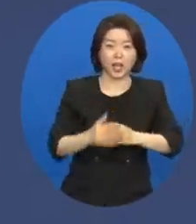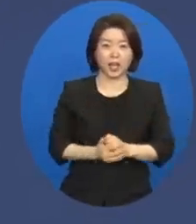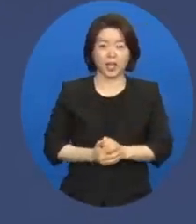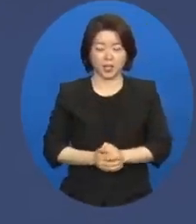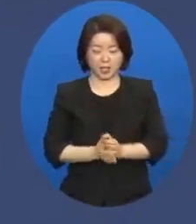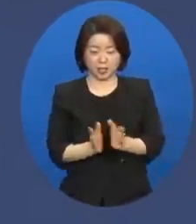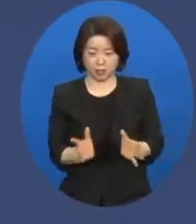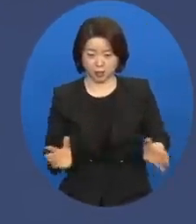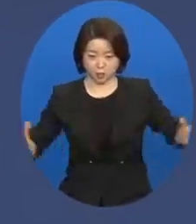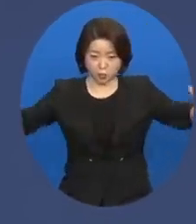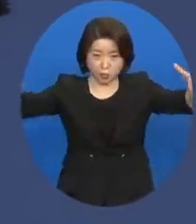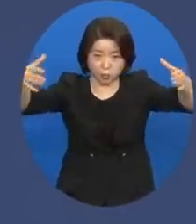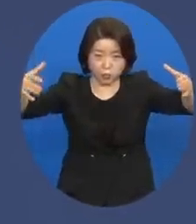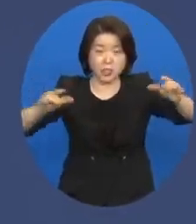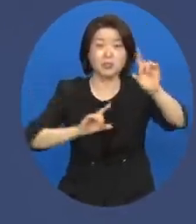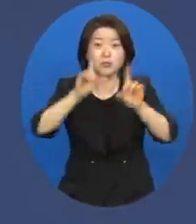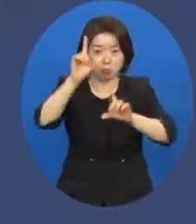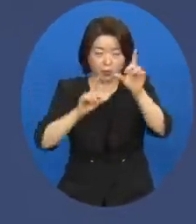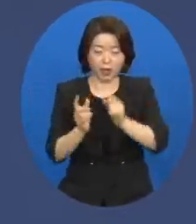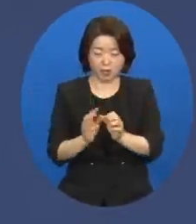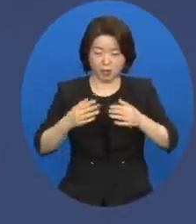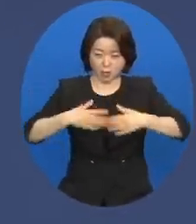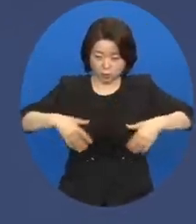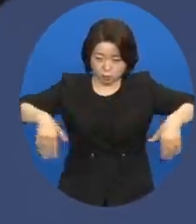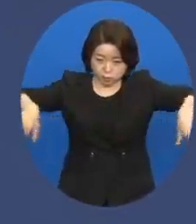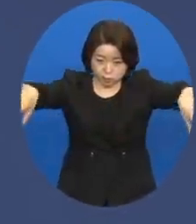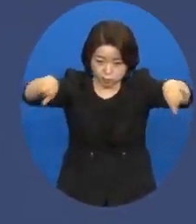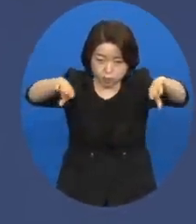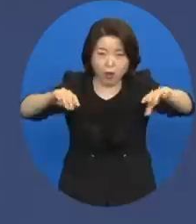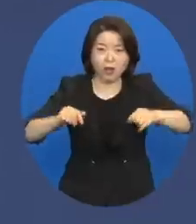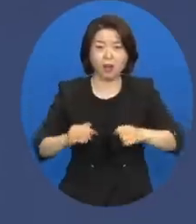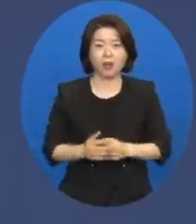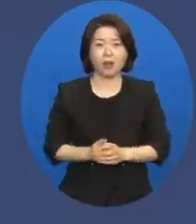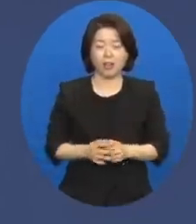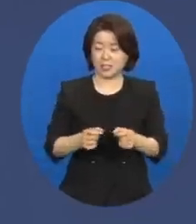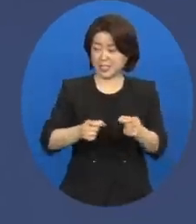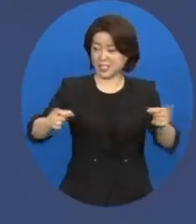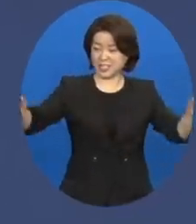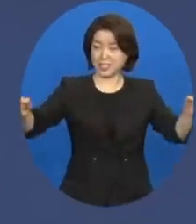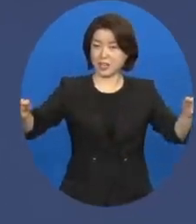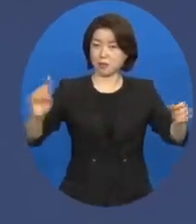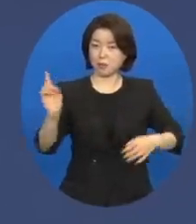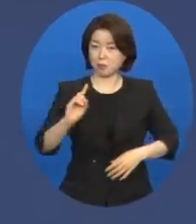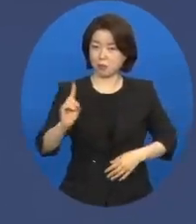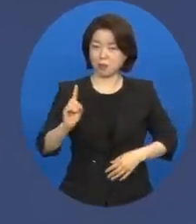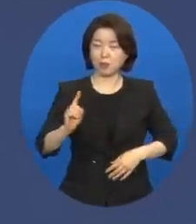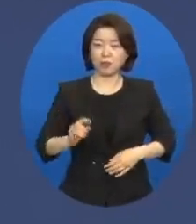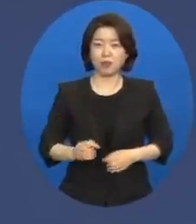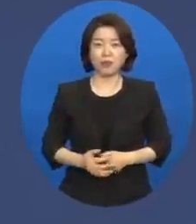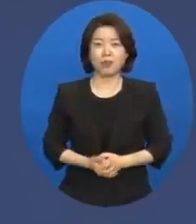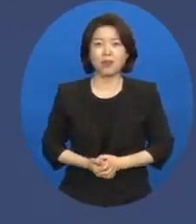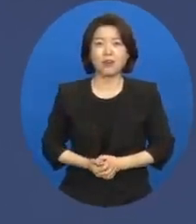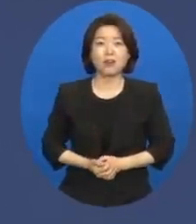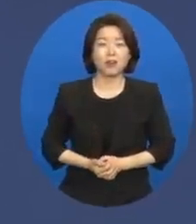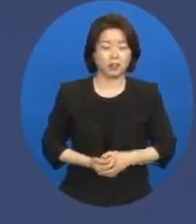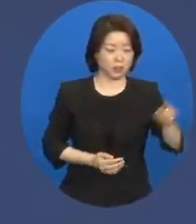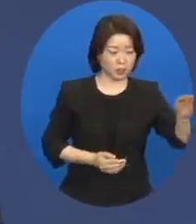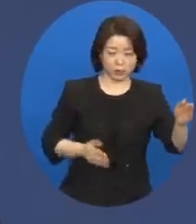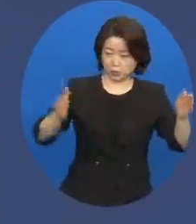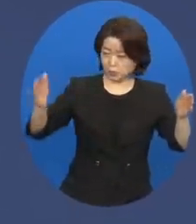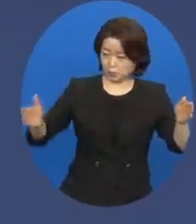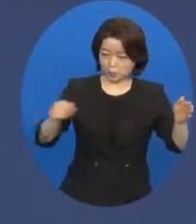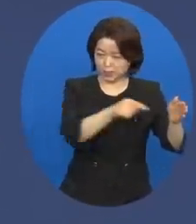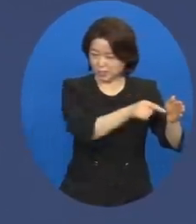말발굽 형상으로 돼 있는데 그거를 전체 길이로 하면 적어도 한 뭐 끝에서